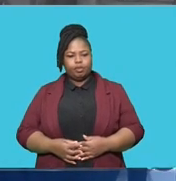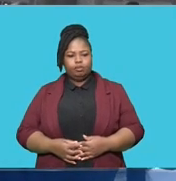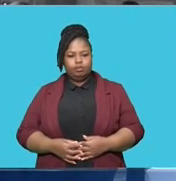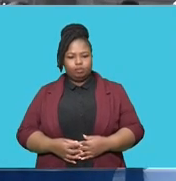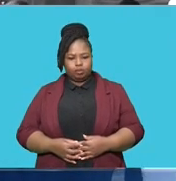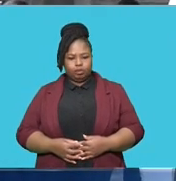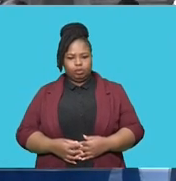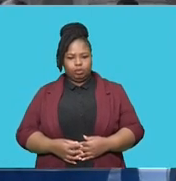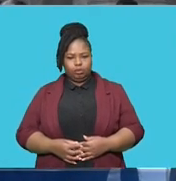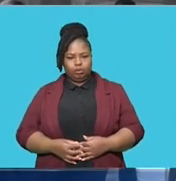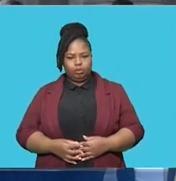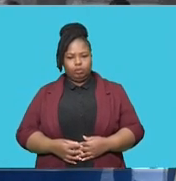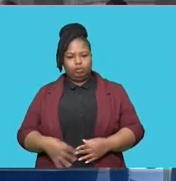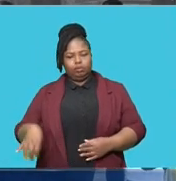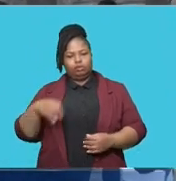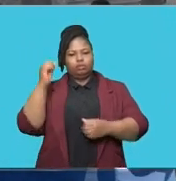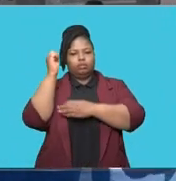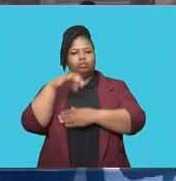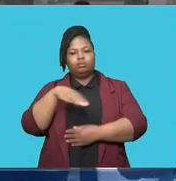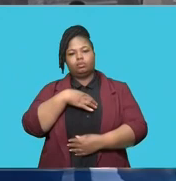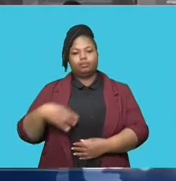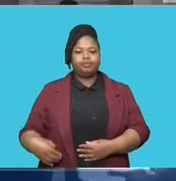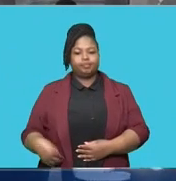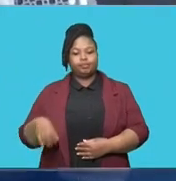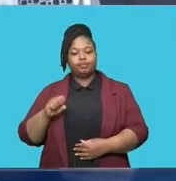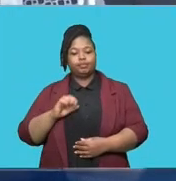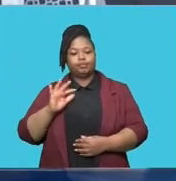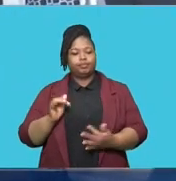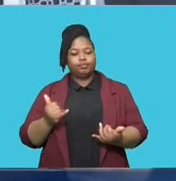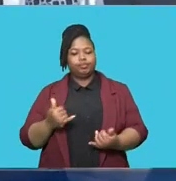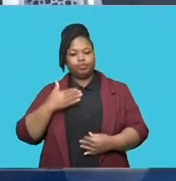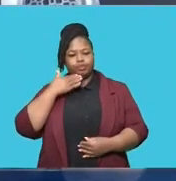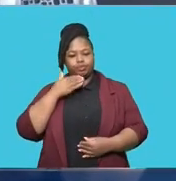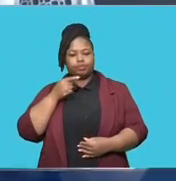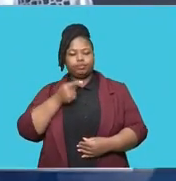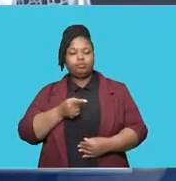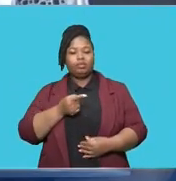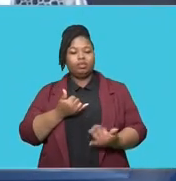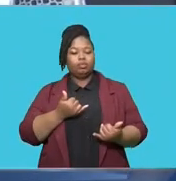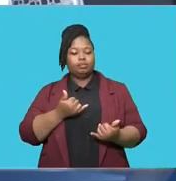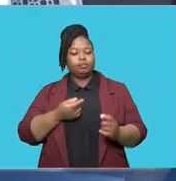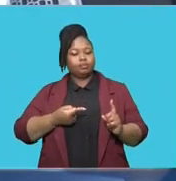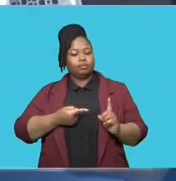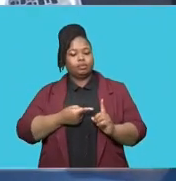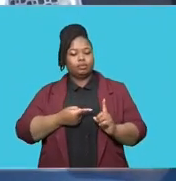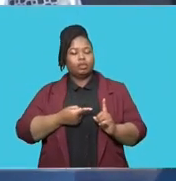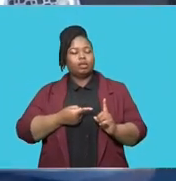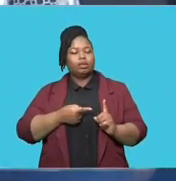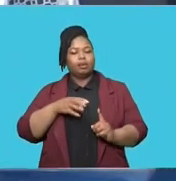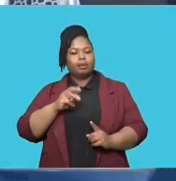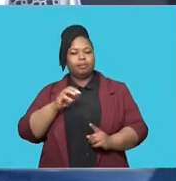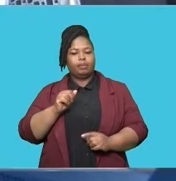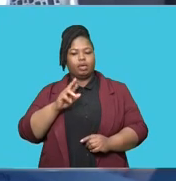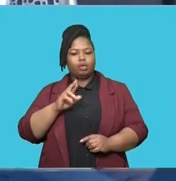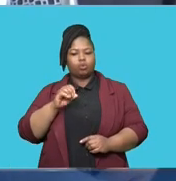Letona ho tswa kantorong ya mo president wa naha ka losong ya lefapha la thero tlhophiso le tlhatlhobo e leng